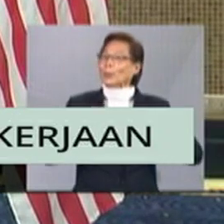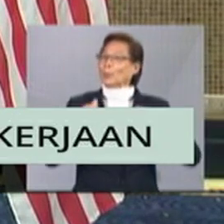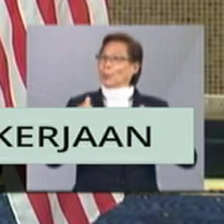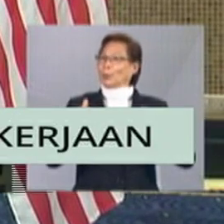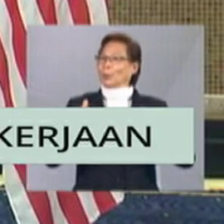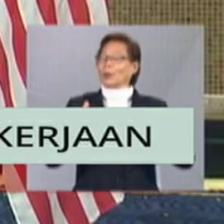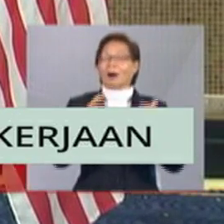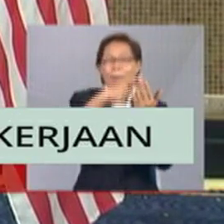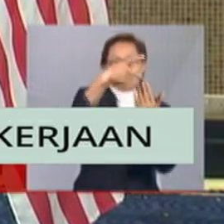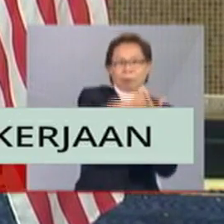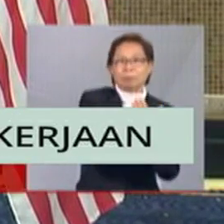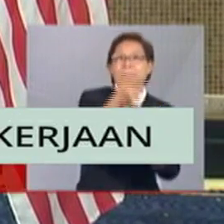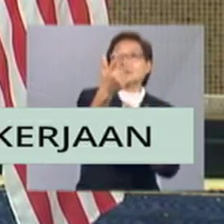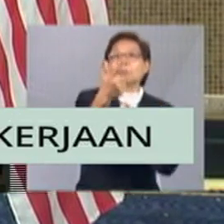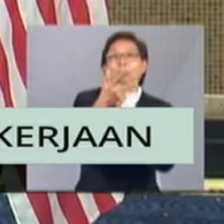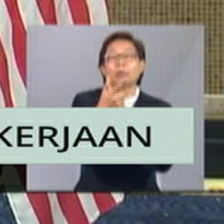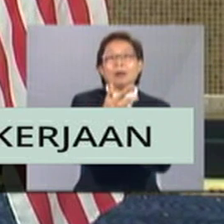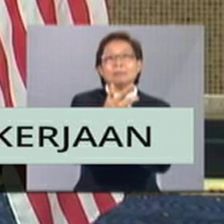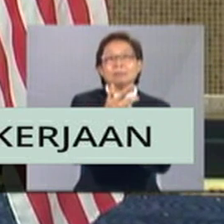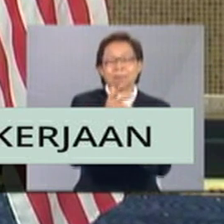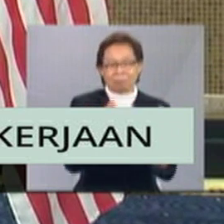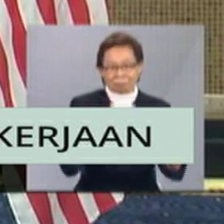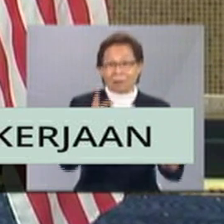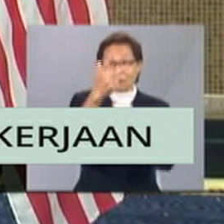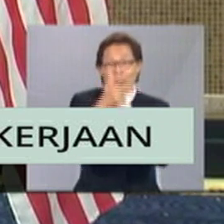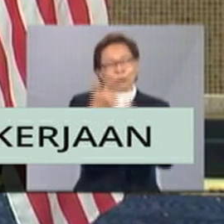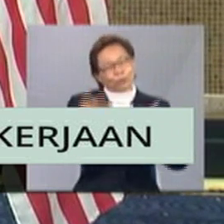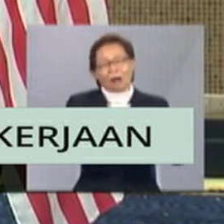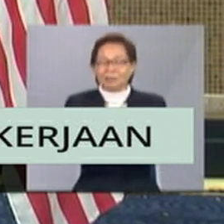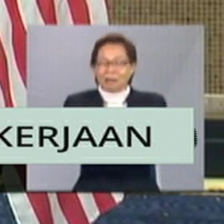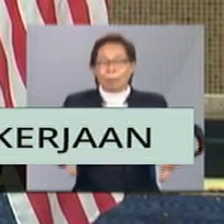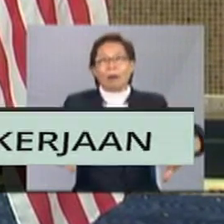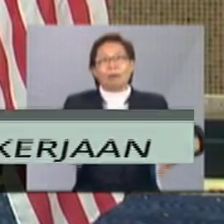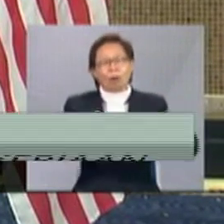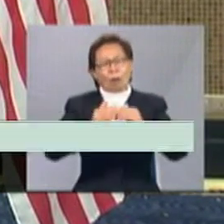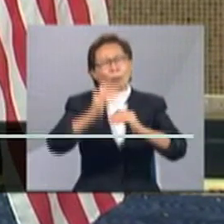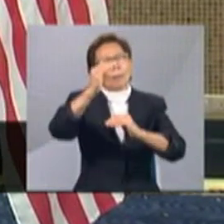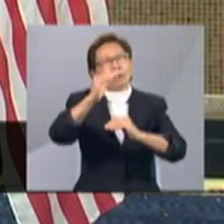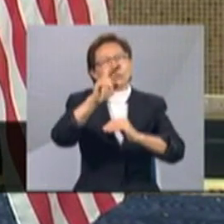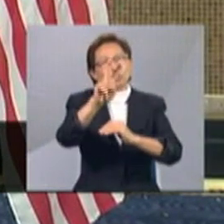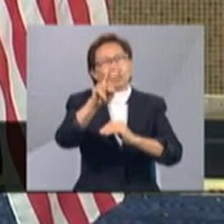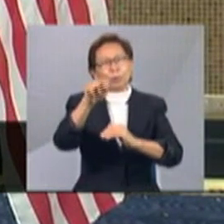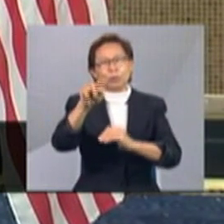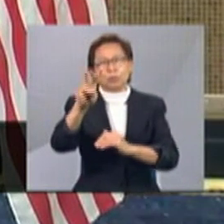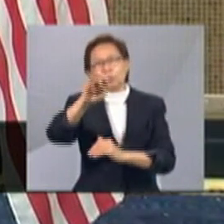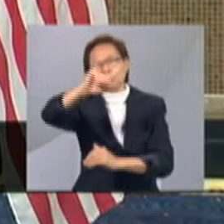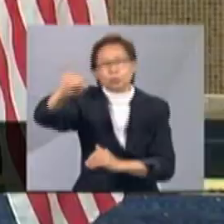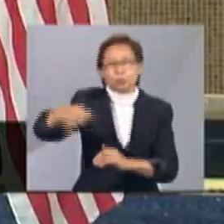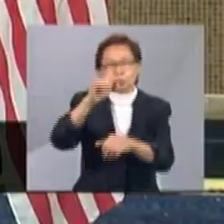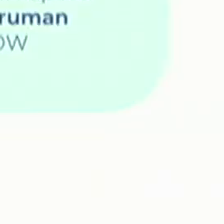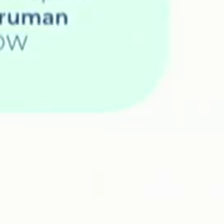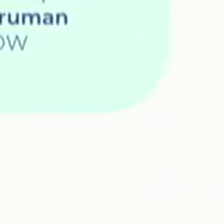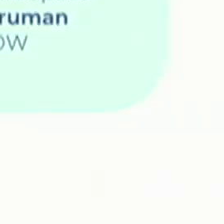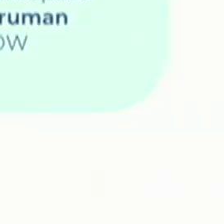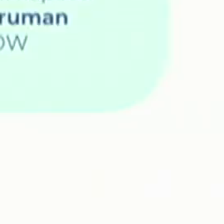Program selama 3 bulan ini telah berjaya menyelamatkan lebih 2.2 juta